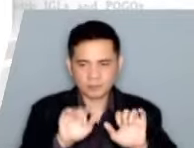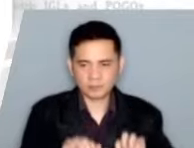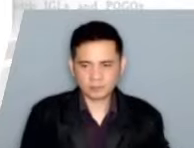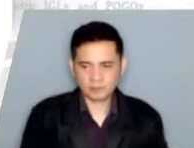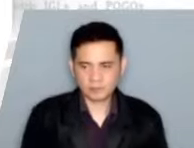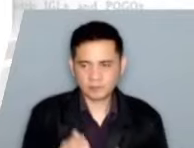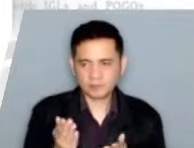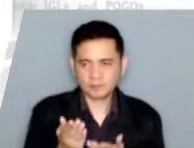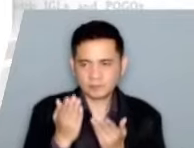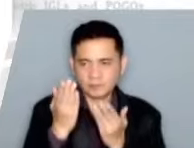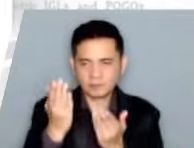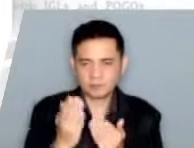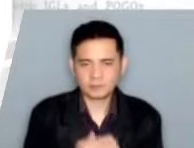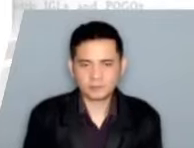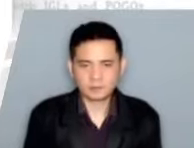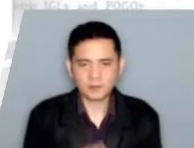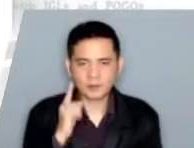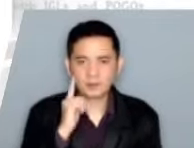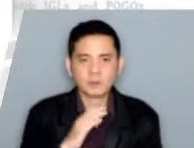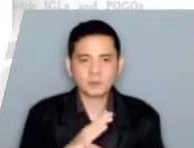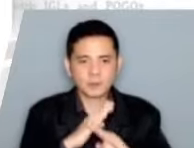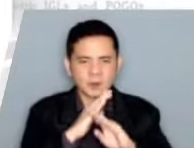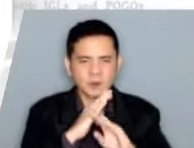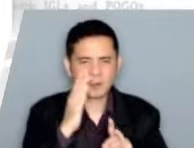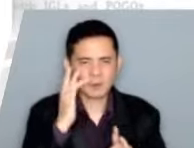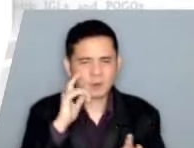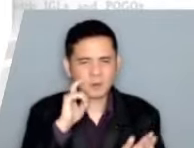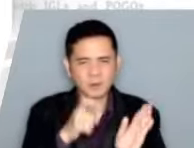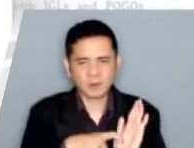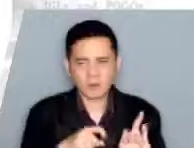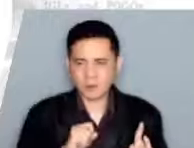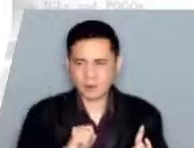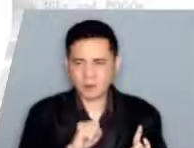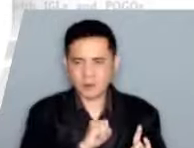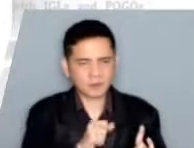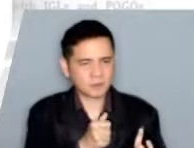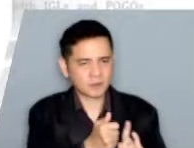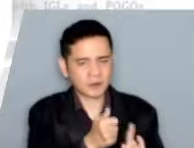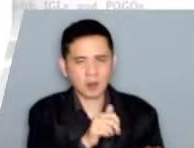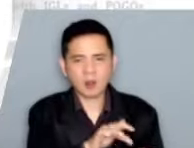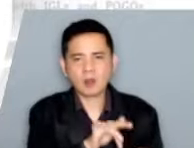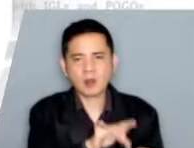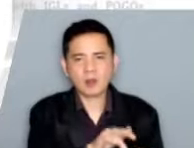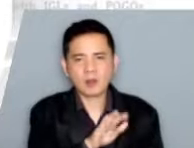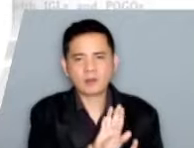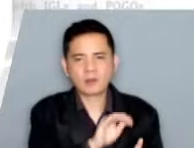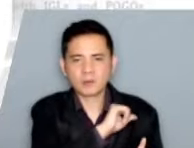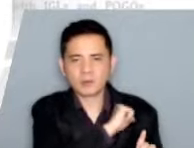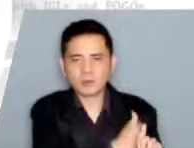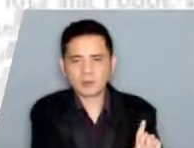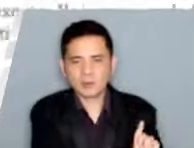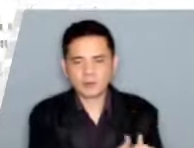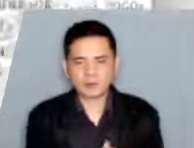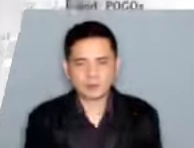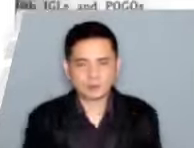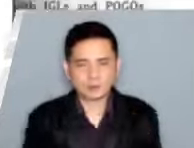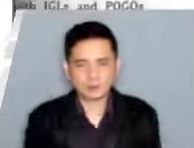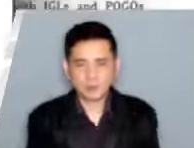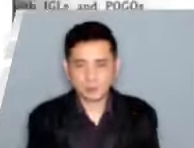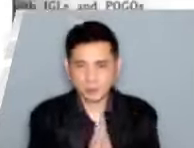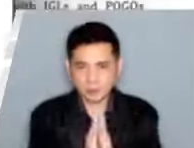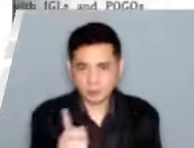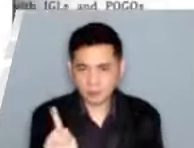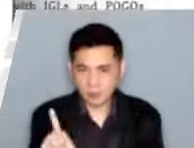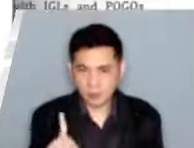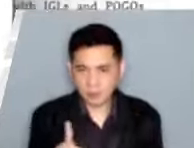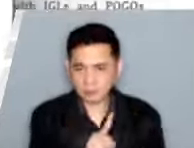of amparo dahil inabuso umano ng Quadcom ang kapangyarihan nila. Kabilang sa mga hiling ng dating presidential spokesman,